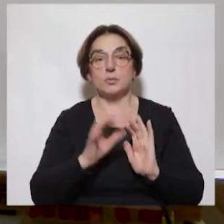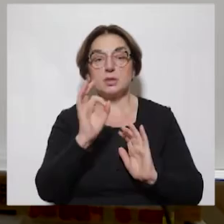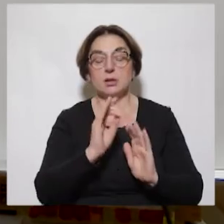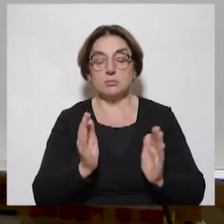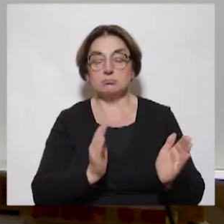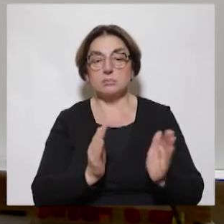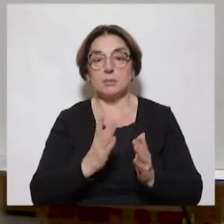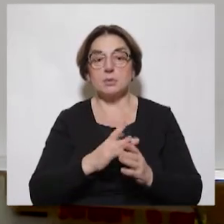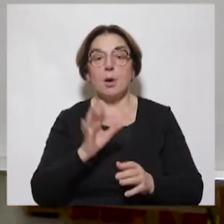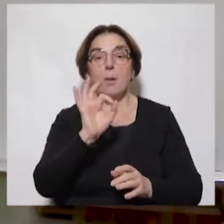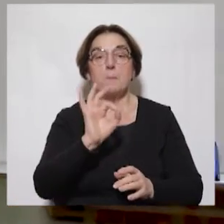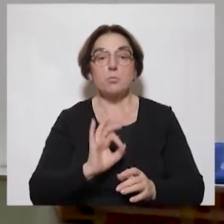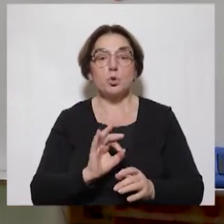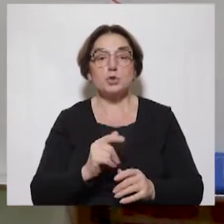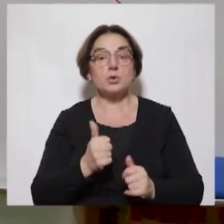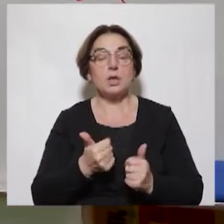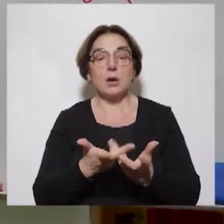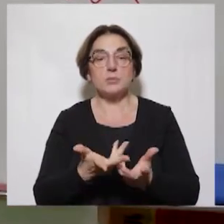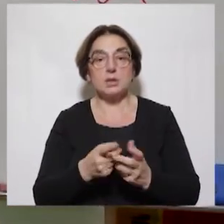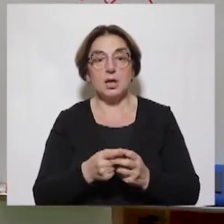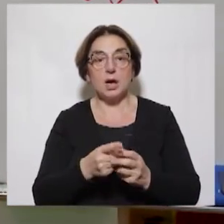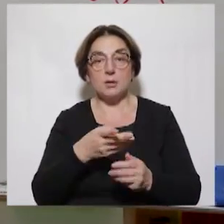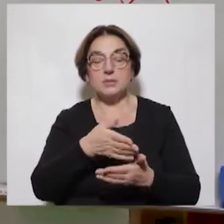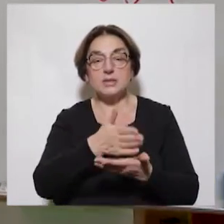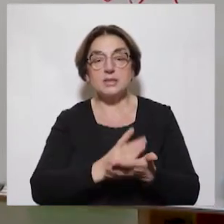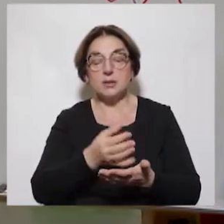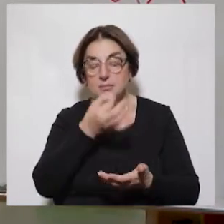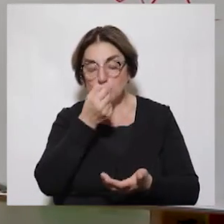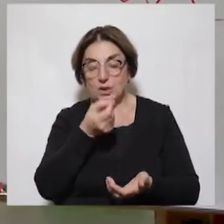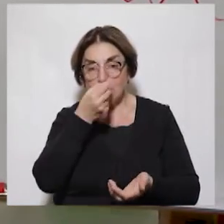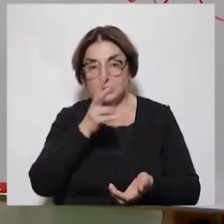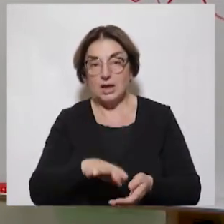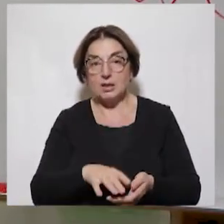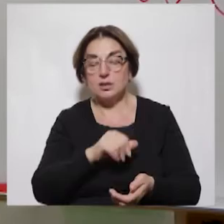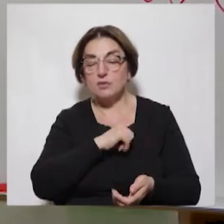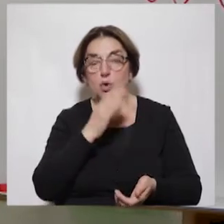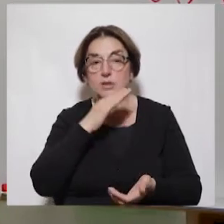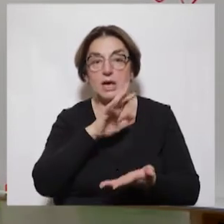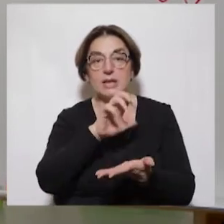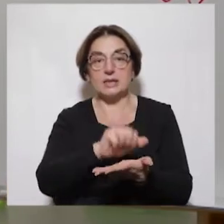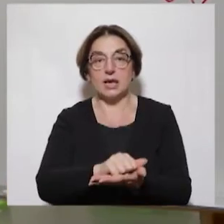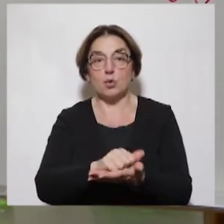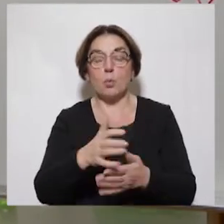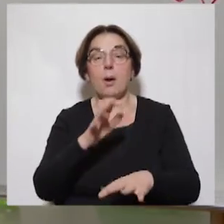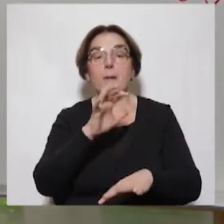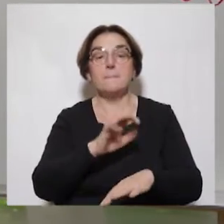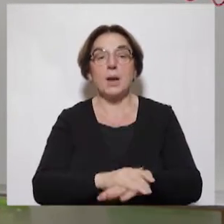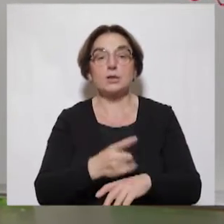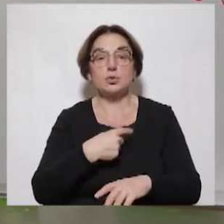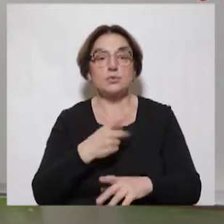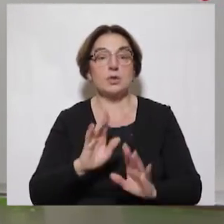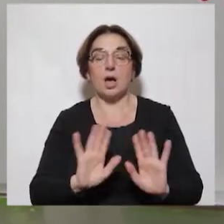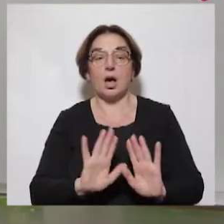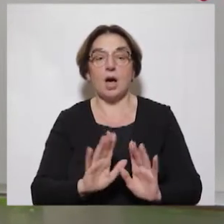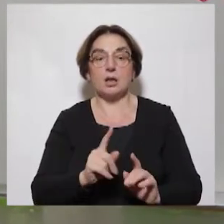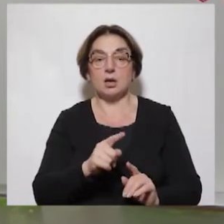მისი პროცენტული შემცველობა, მე მინდა გითხრათ, რომ დანარჩენ წილს იმ მცირე რაოდენობას იკავებს წყალი, რომელიც ფაქტიურად